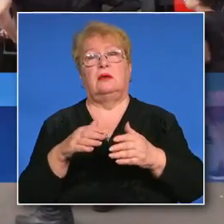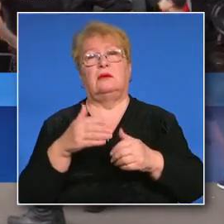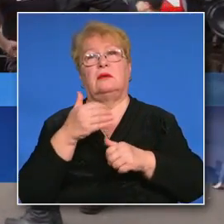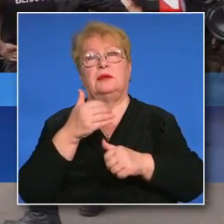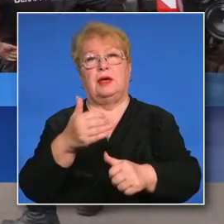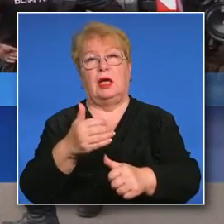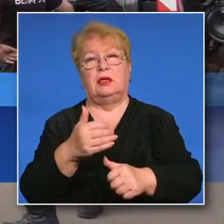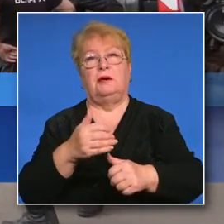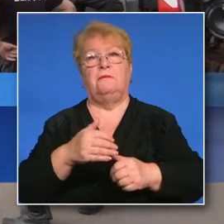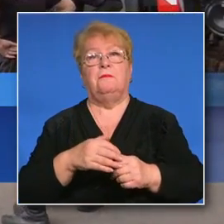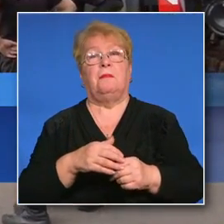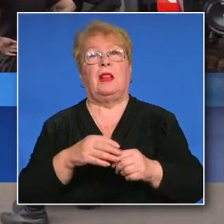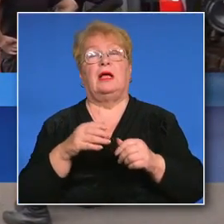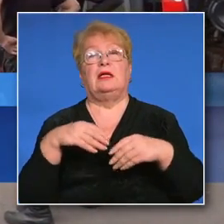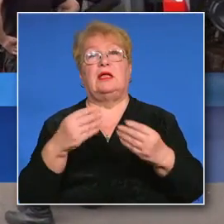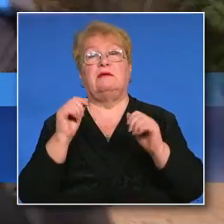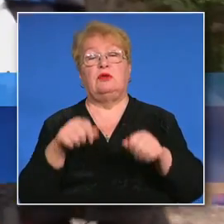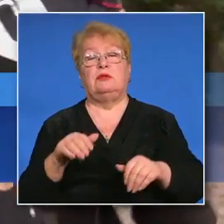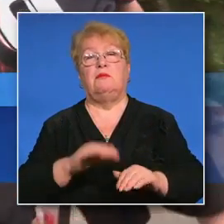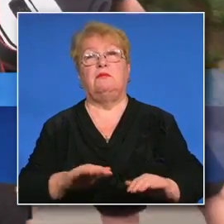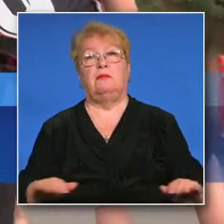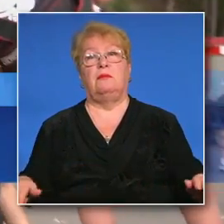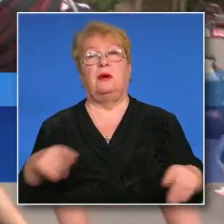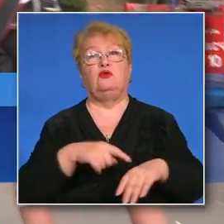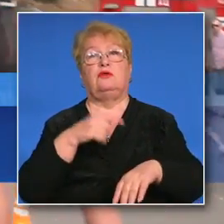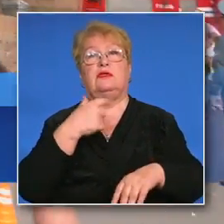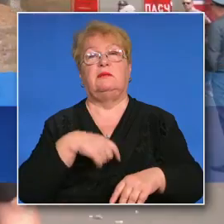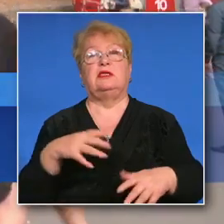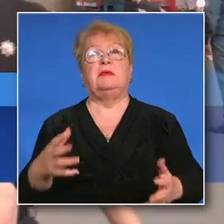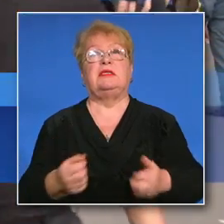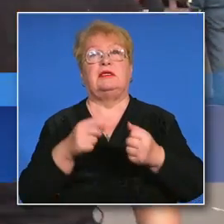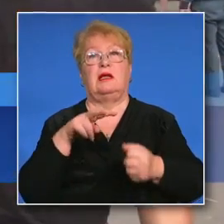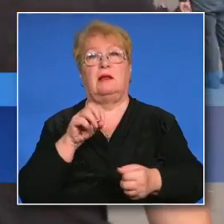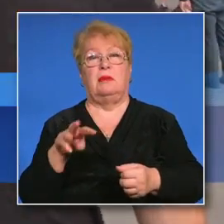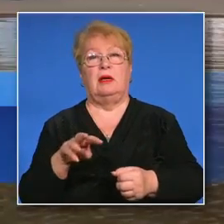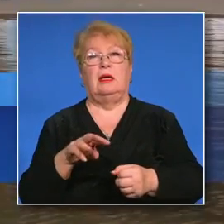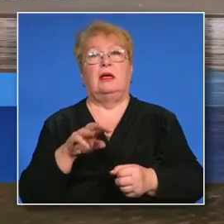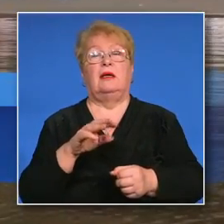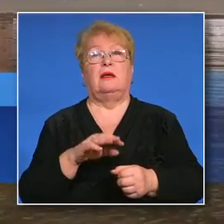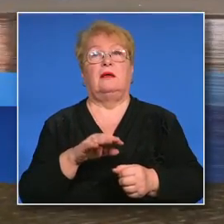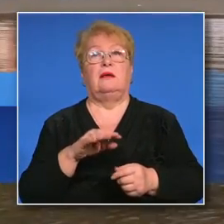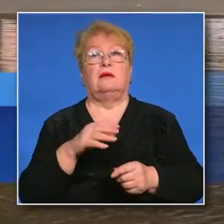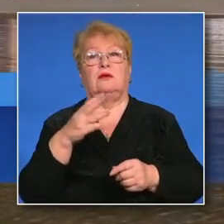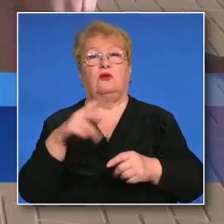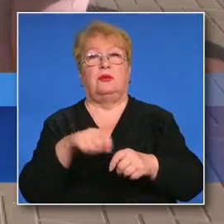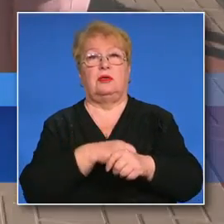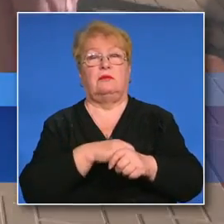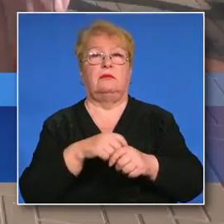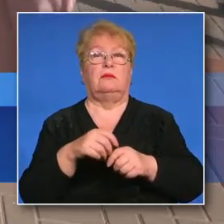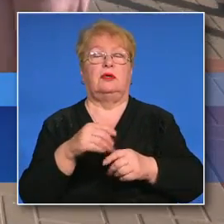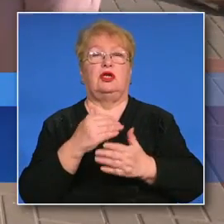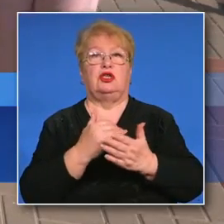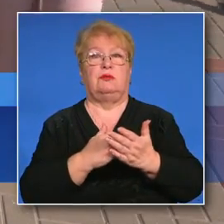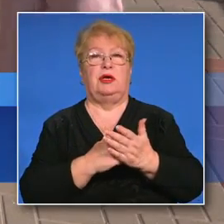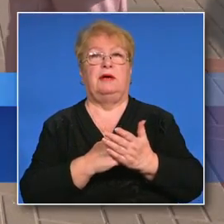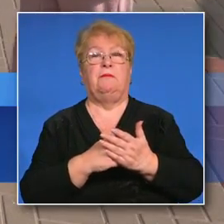регаты. МЧС дал возможность маленьким жителям города почувствовать себя спасателем и повисеть на высоте 3 метра в альпинистском снаряжении. И это